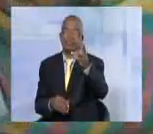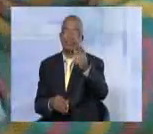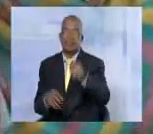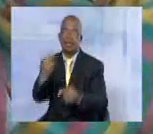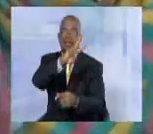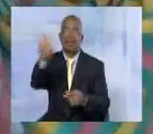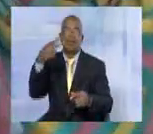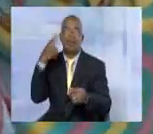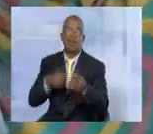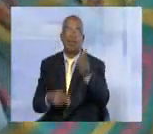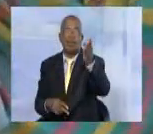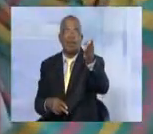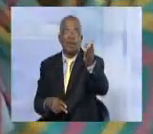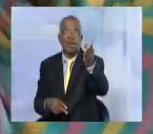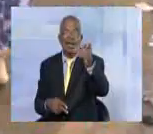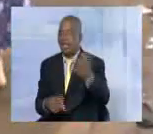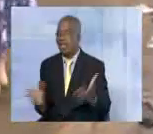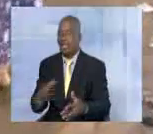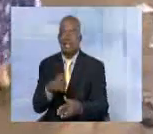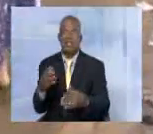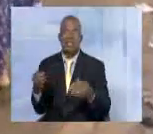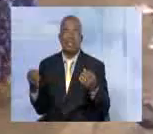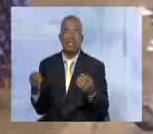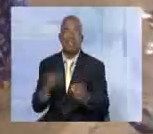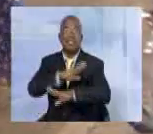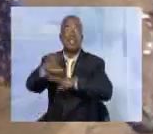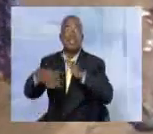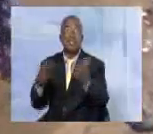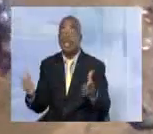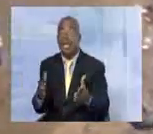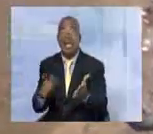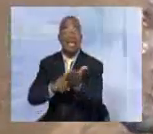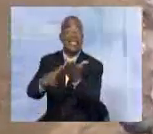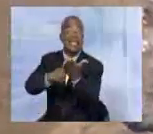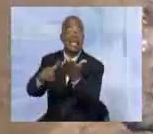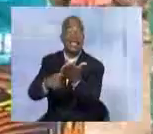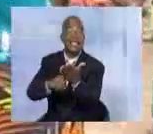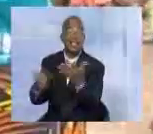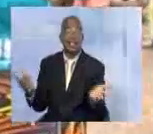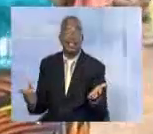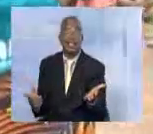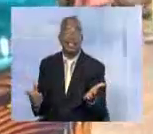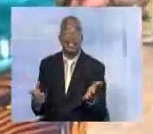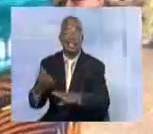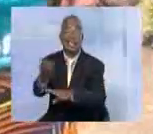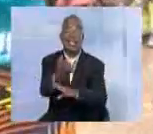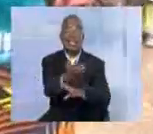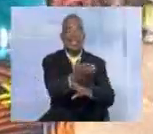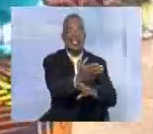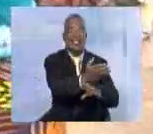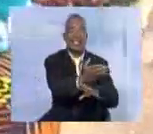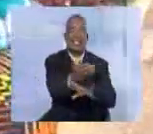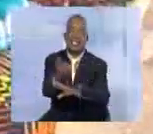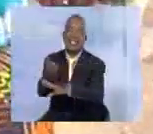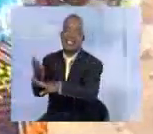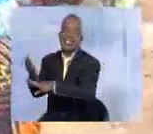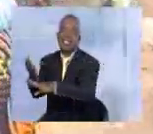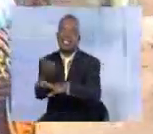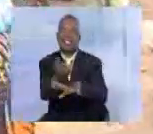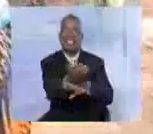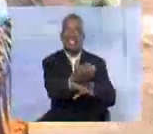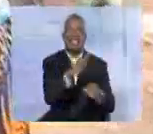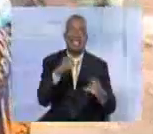Ne sont pas les seuls à mendier dans les rues de Conakry. Les albinos se livrent aussi à cette pratique et en Guinée, ils sont même de plus